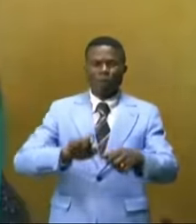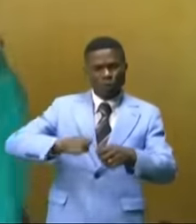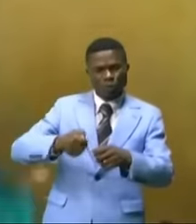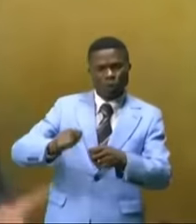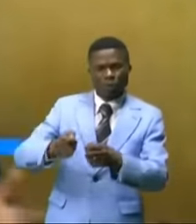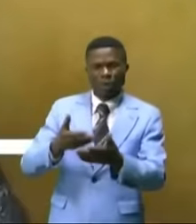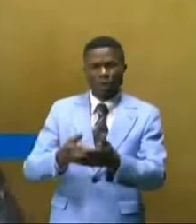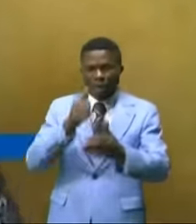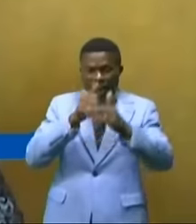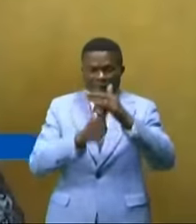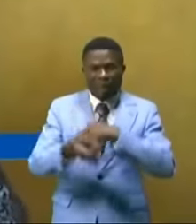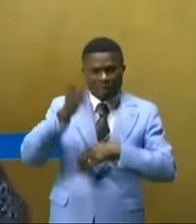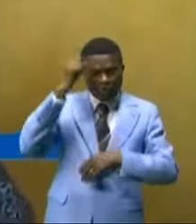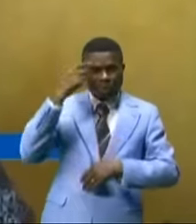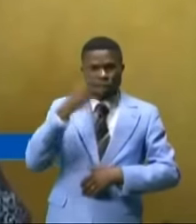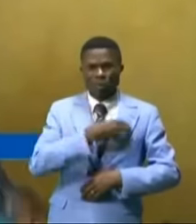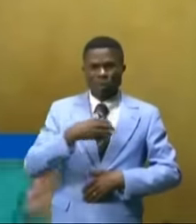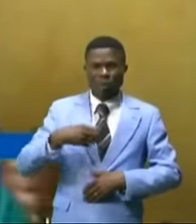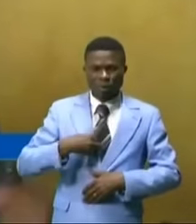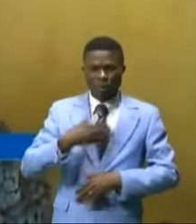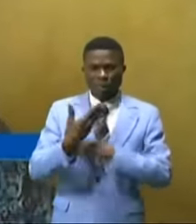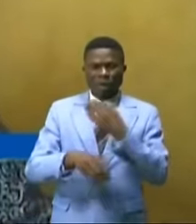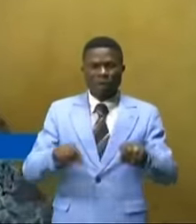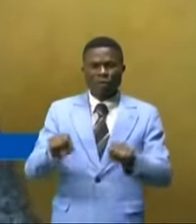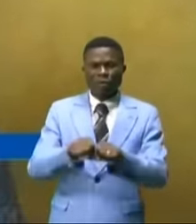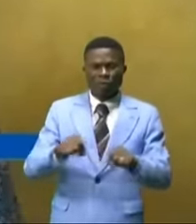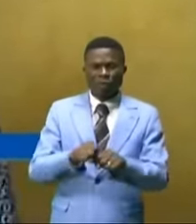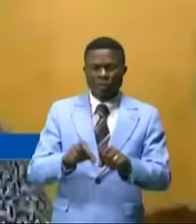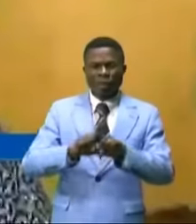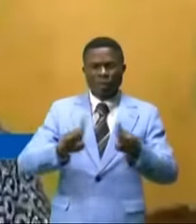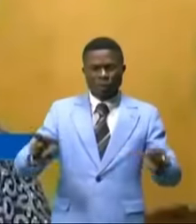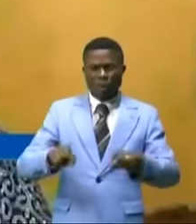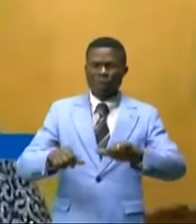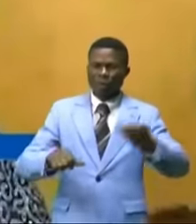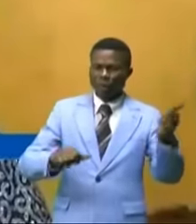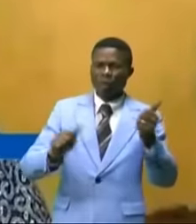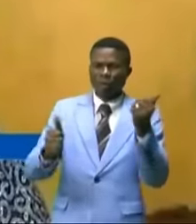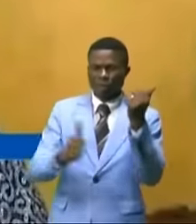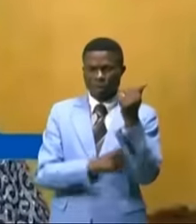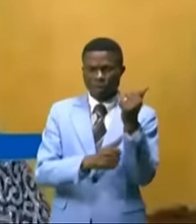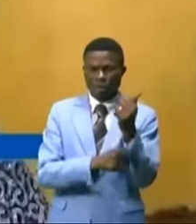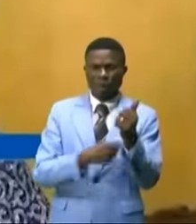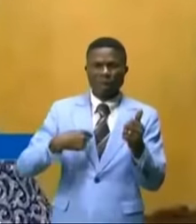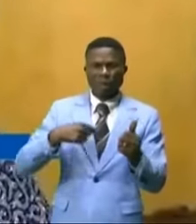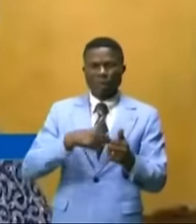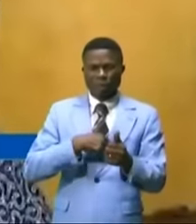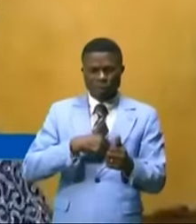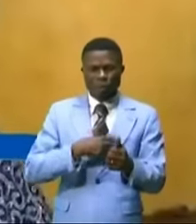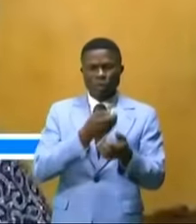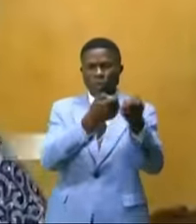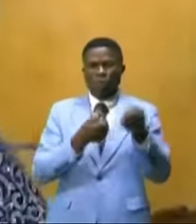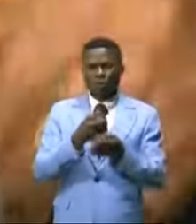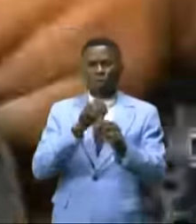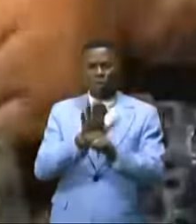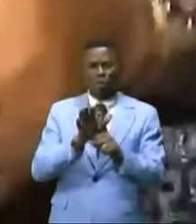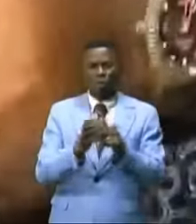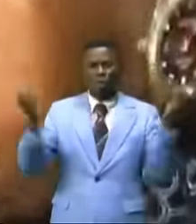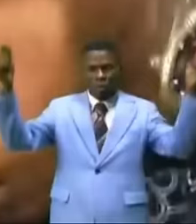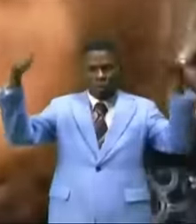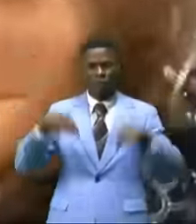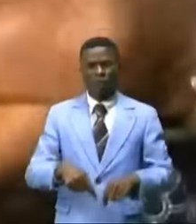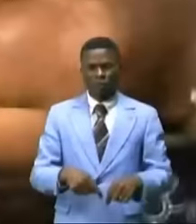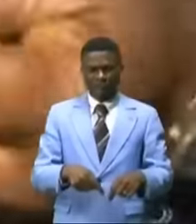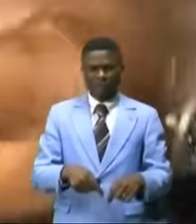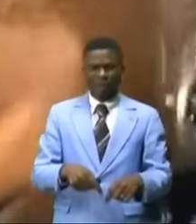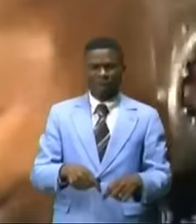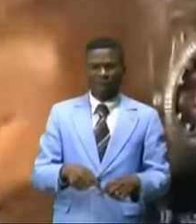Mon secret majeur est juste faire les choses proprement, d'où nous avons eu à attirer beaucoup de clients. Elle